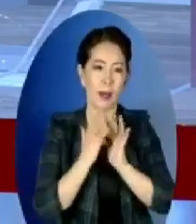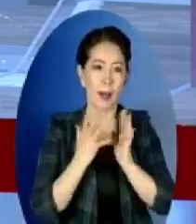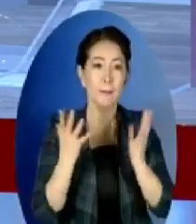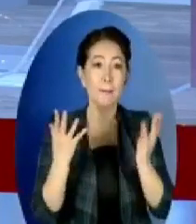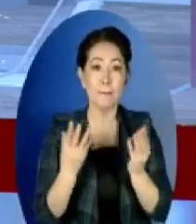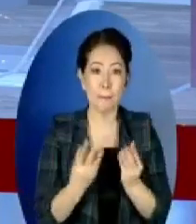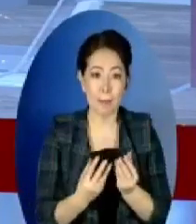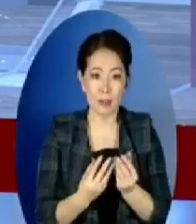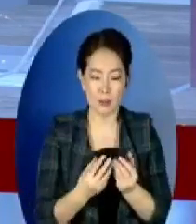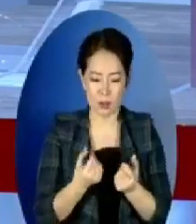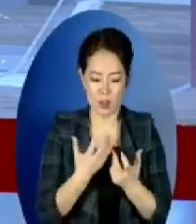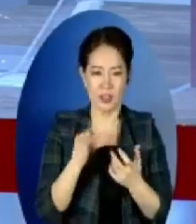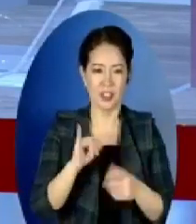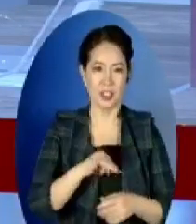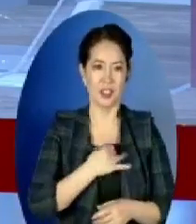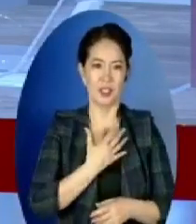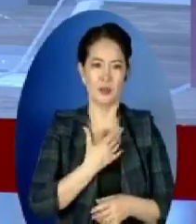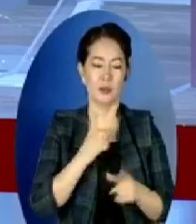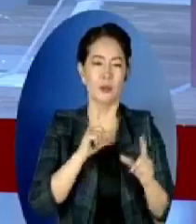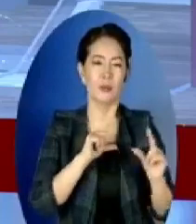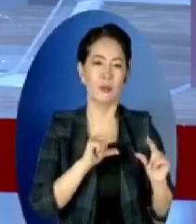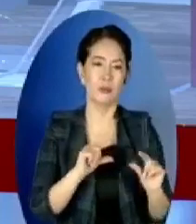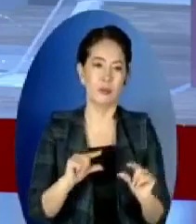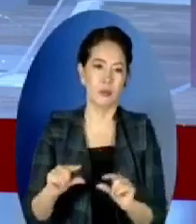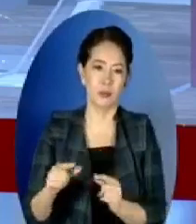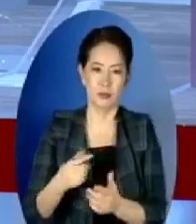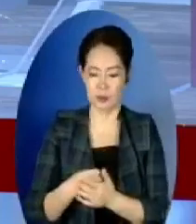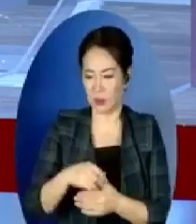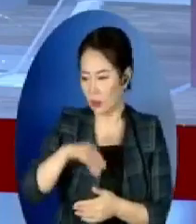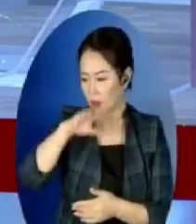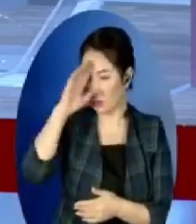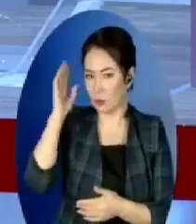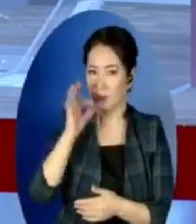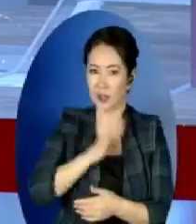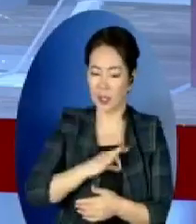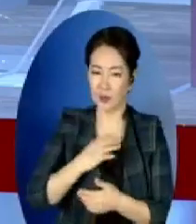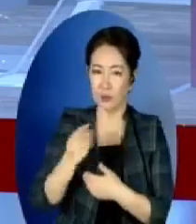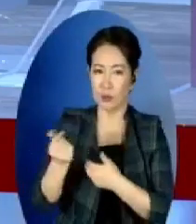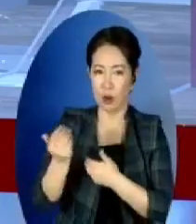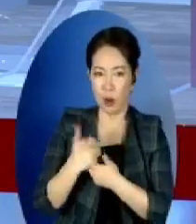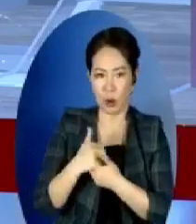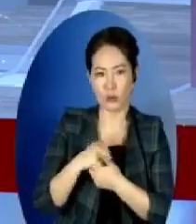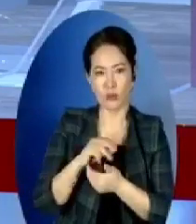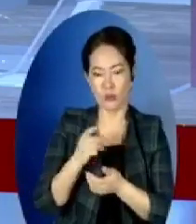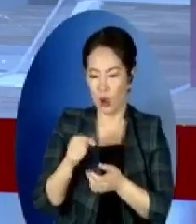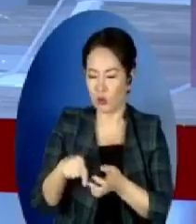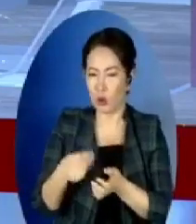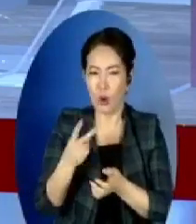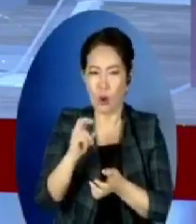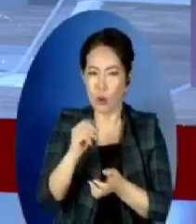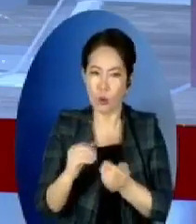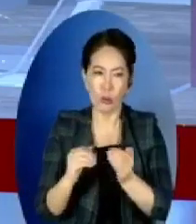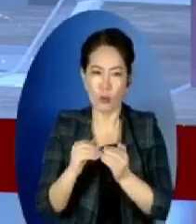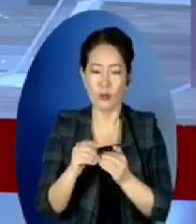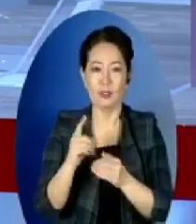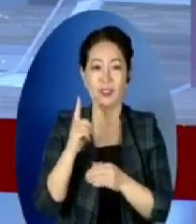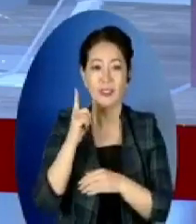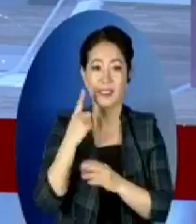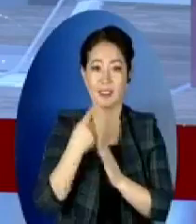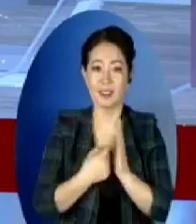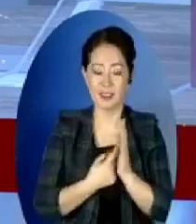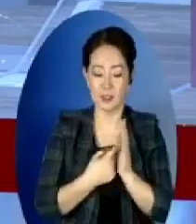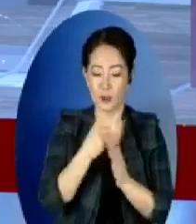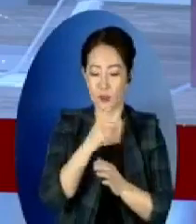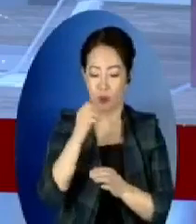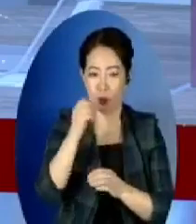Олон нийтийн идэвх үүнийгээ дагаад буурч байна. Тухайлах юм бол дулаан ашигласны орлого төвлөрөлт энэ сард 20% хувьтай байгаа юм байна. Сар бүр 100%